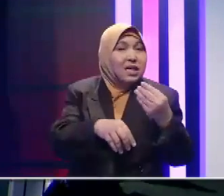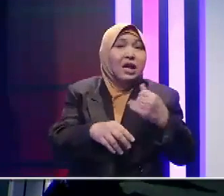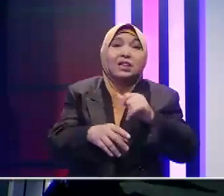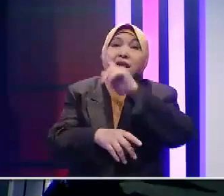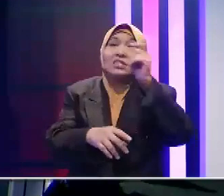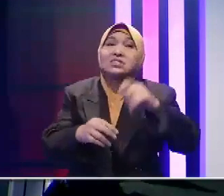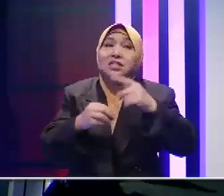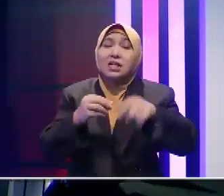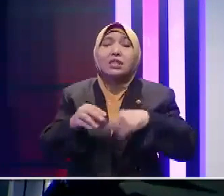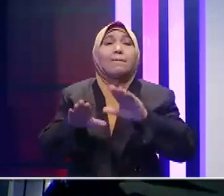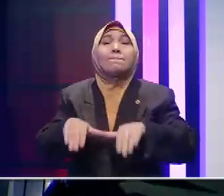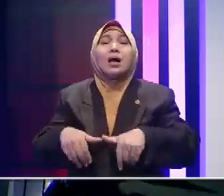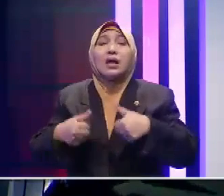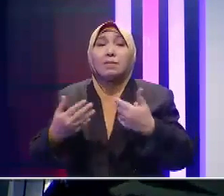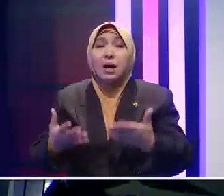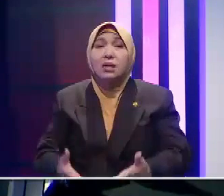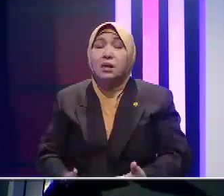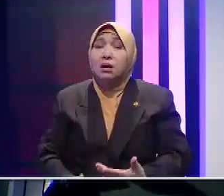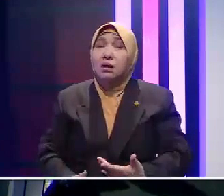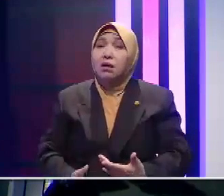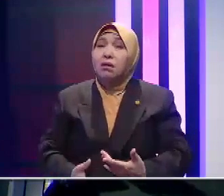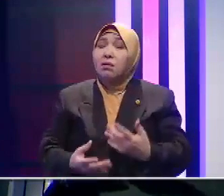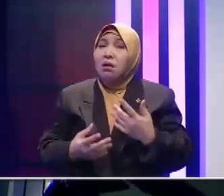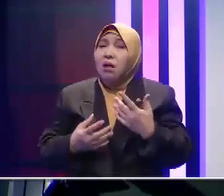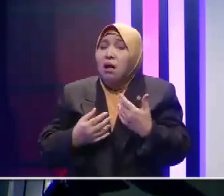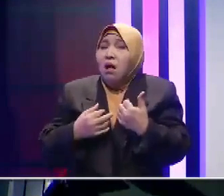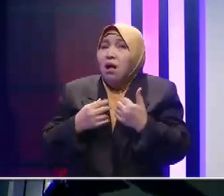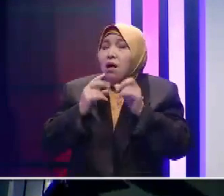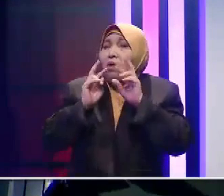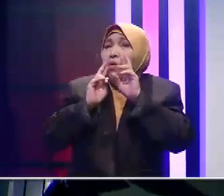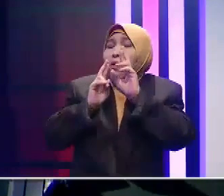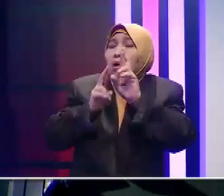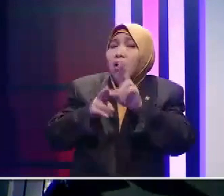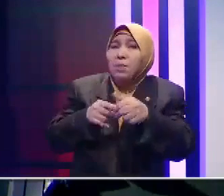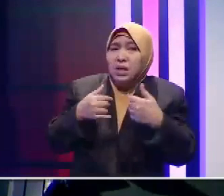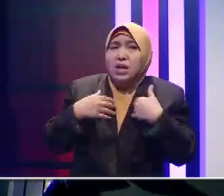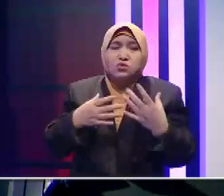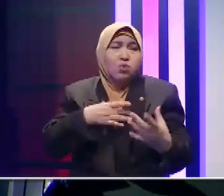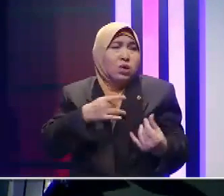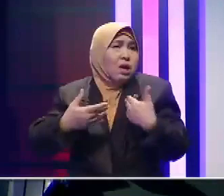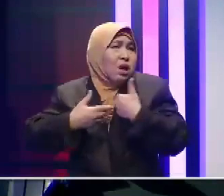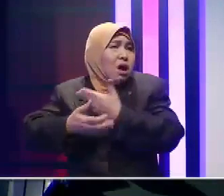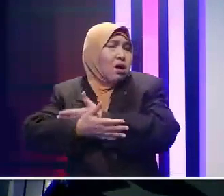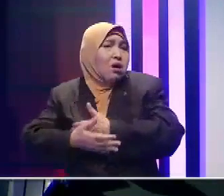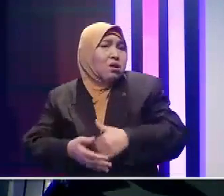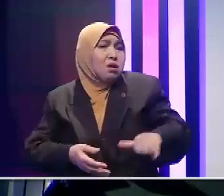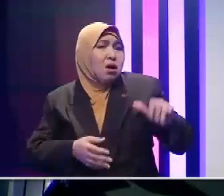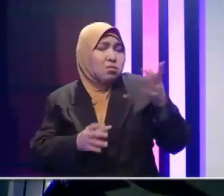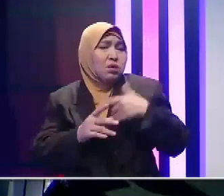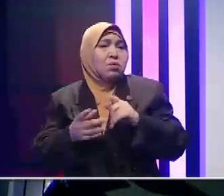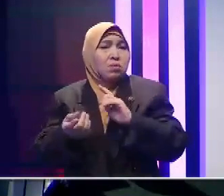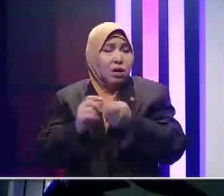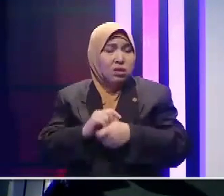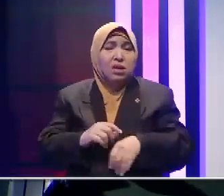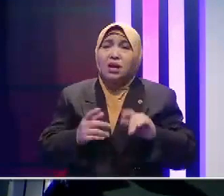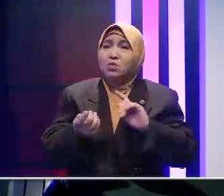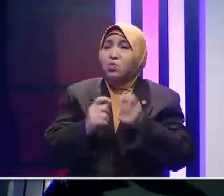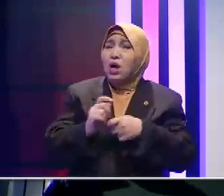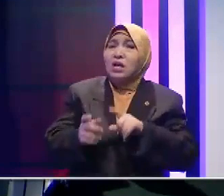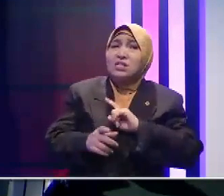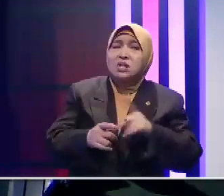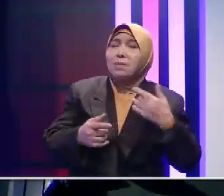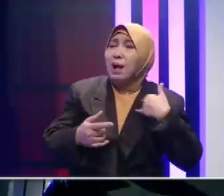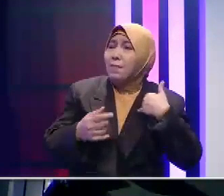tentang bagaimana maknanya reaksi. Kalau kita tengok ayat ini, ada ayah suka, ada anak yang peluk Islam, ada anak yang tak peluk Islam. Jadi